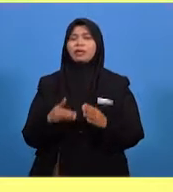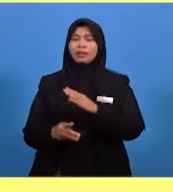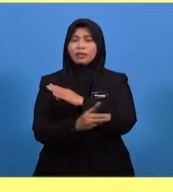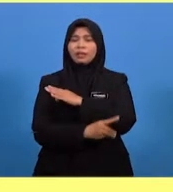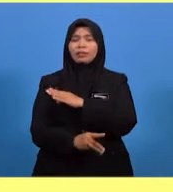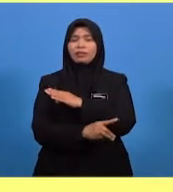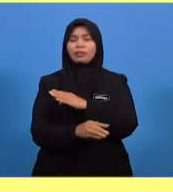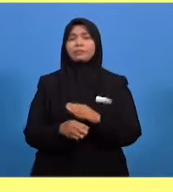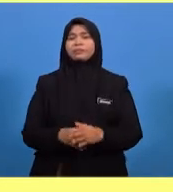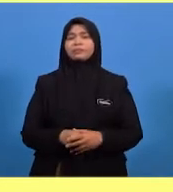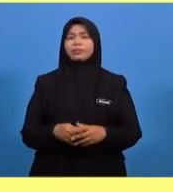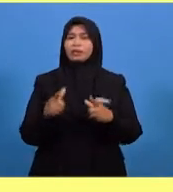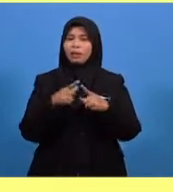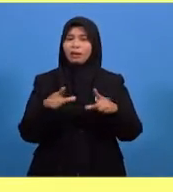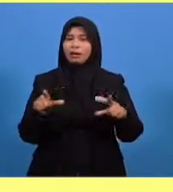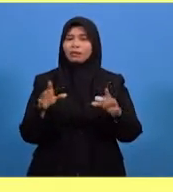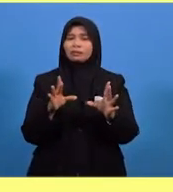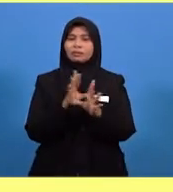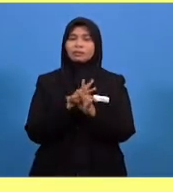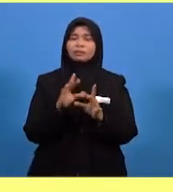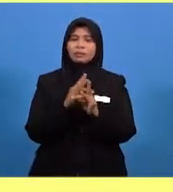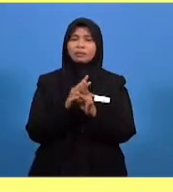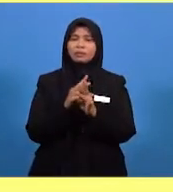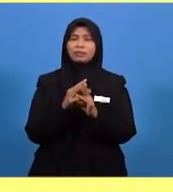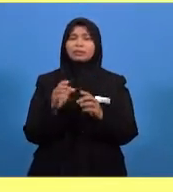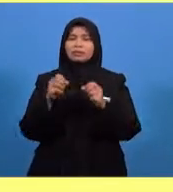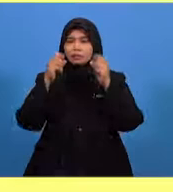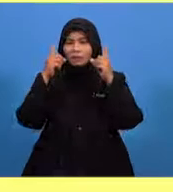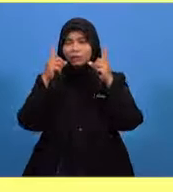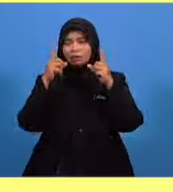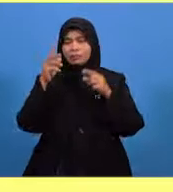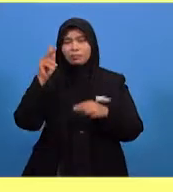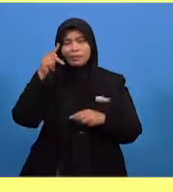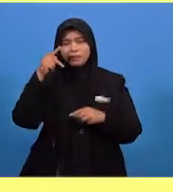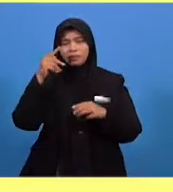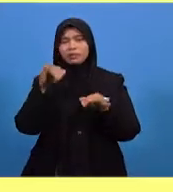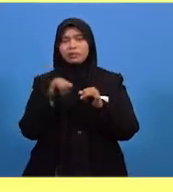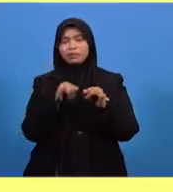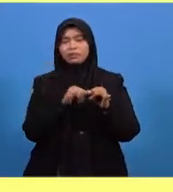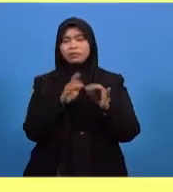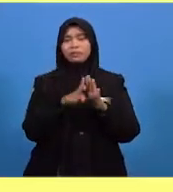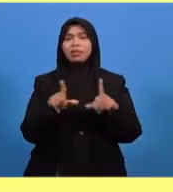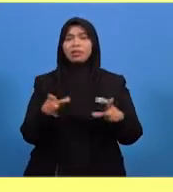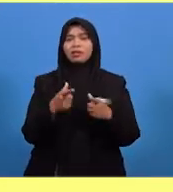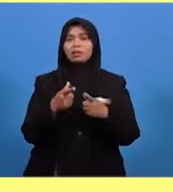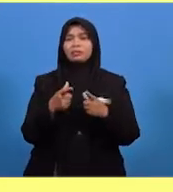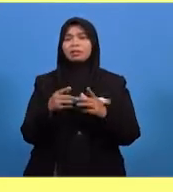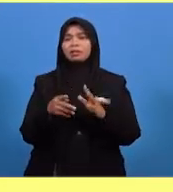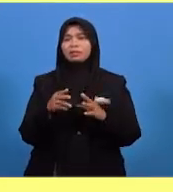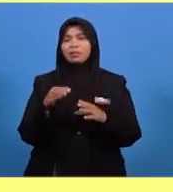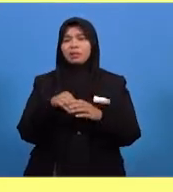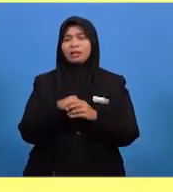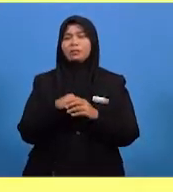Serawak kesadaran politik juga berlaku dalam dengan penduduk tempatan disapa